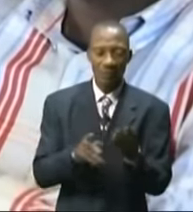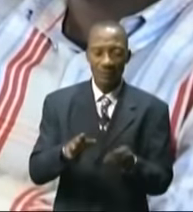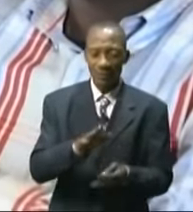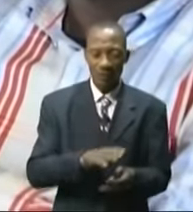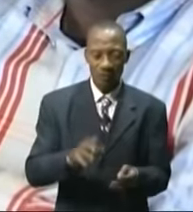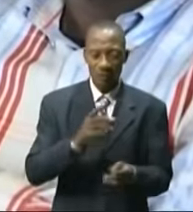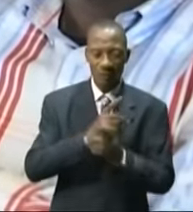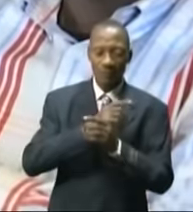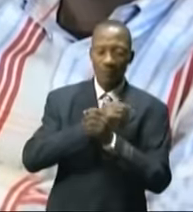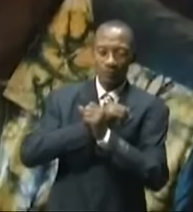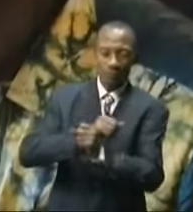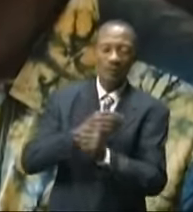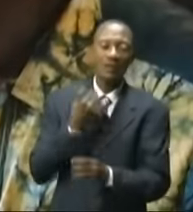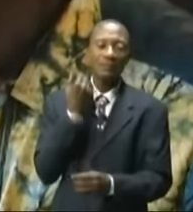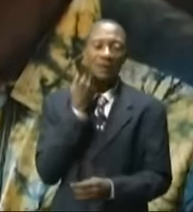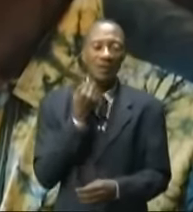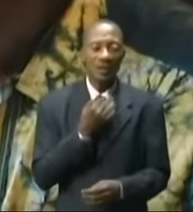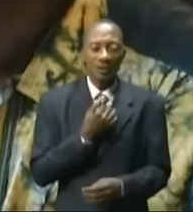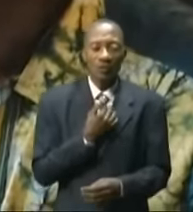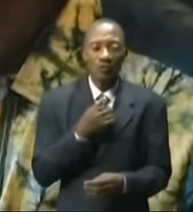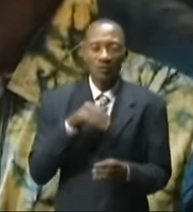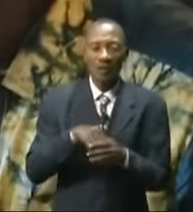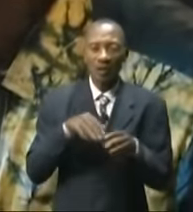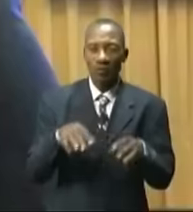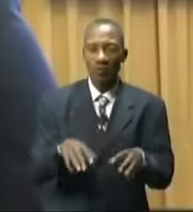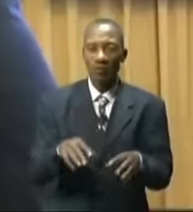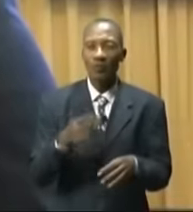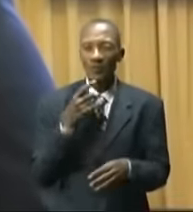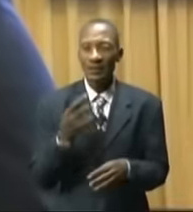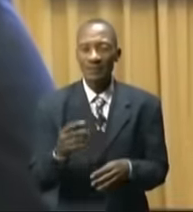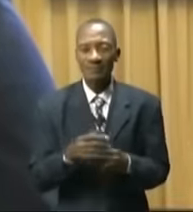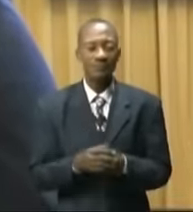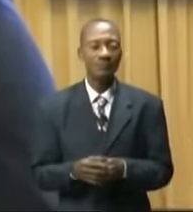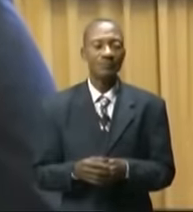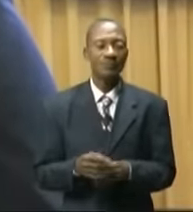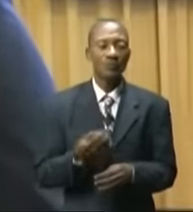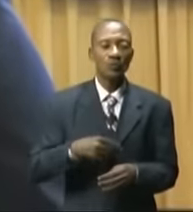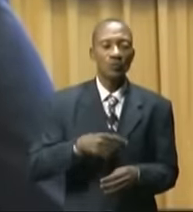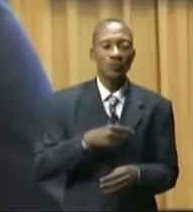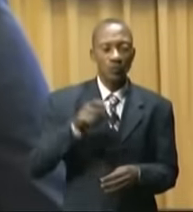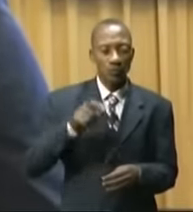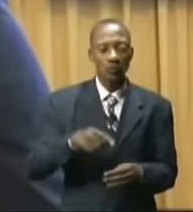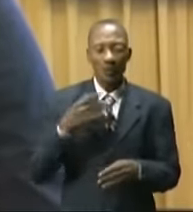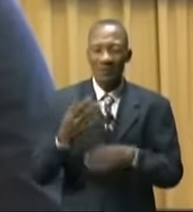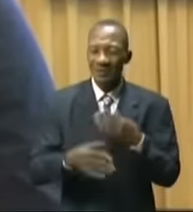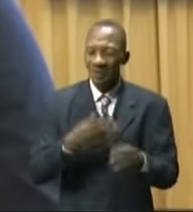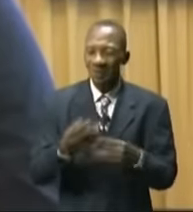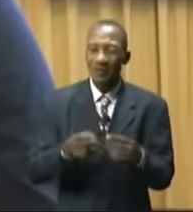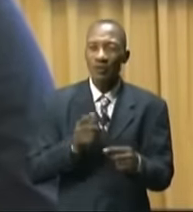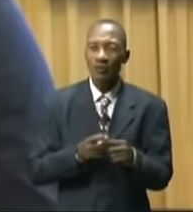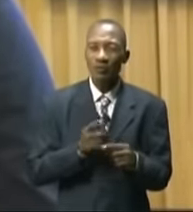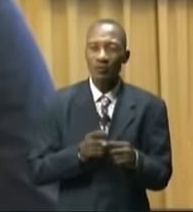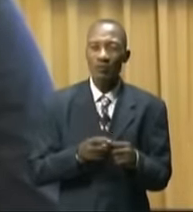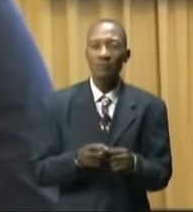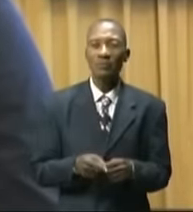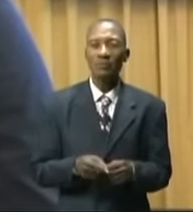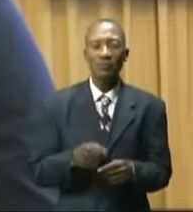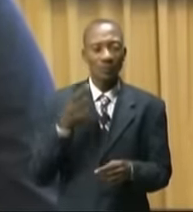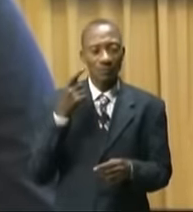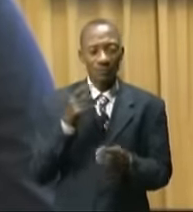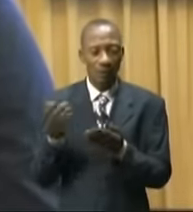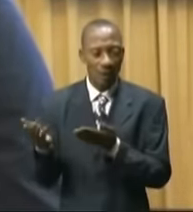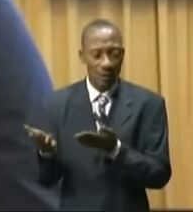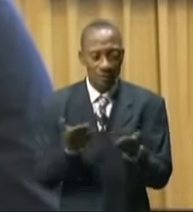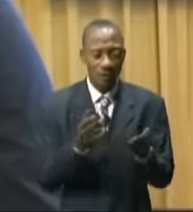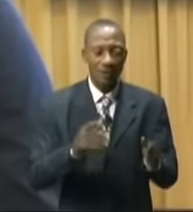la tuberculose en République démocratique du Congo. Nous devons travailler pour apporter une qualité meilleure